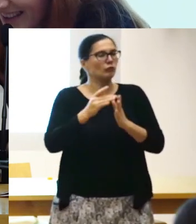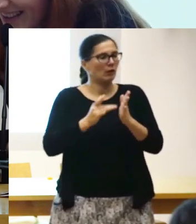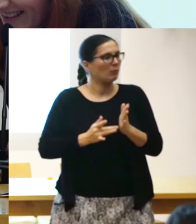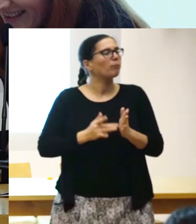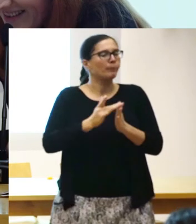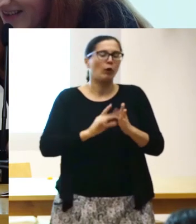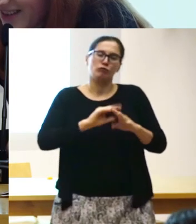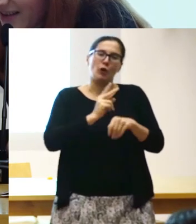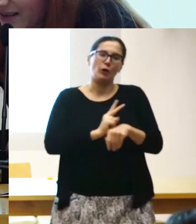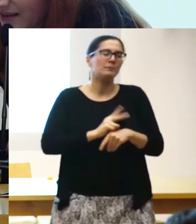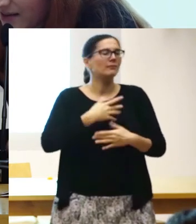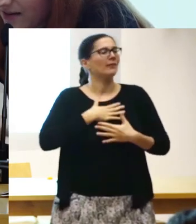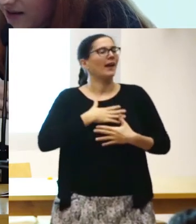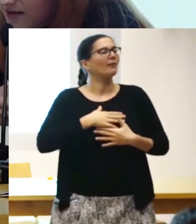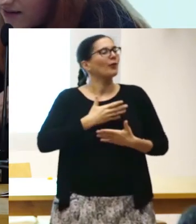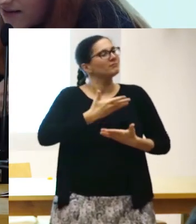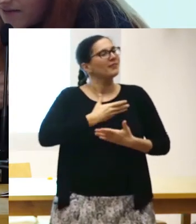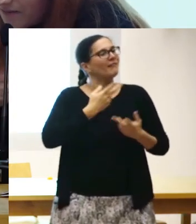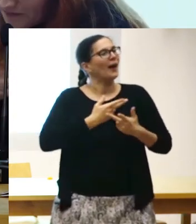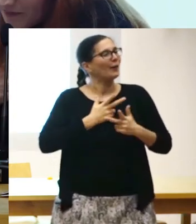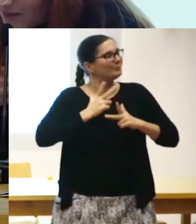než vlastně i